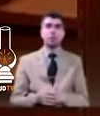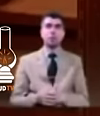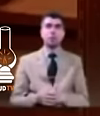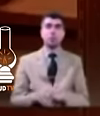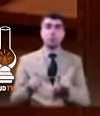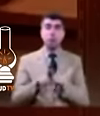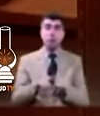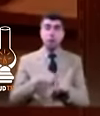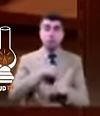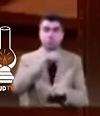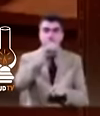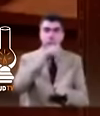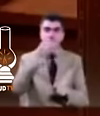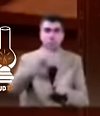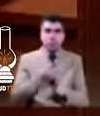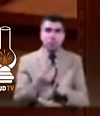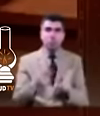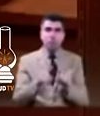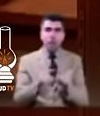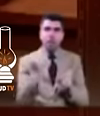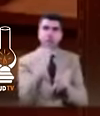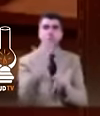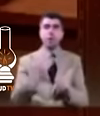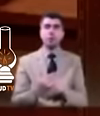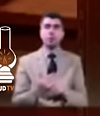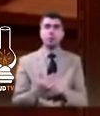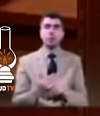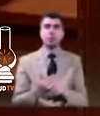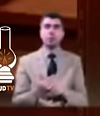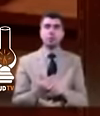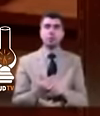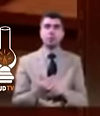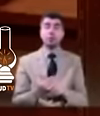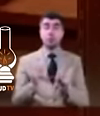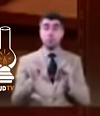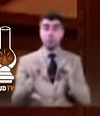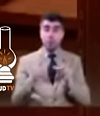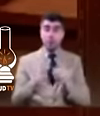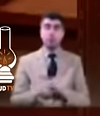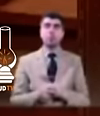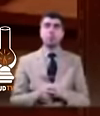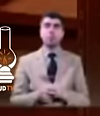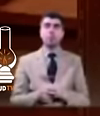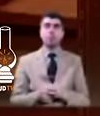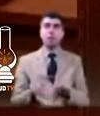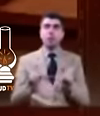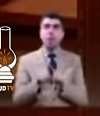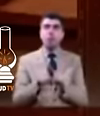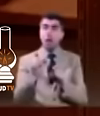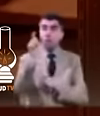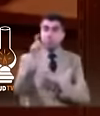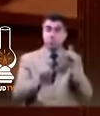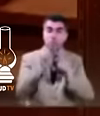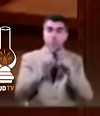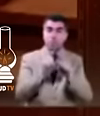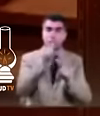كنبغيو العملية، المسائل العملية براغماتيك. خصنا أولا وقبل كل شيء الثقة